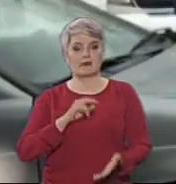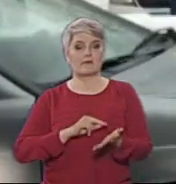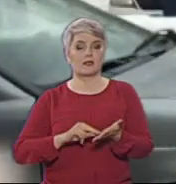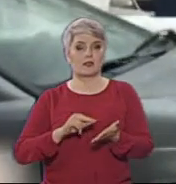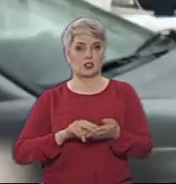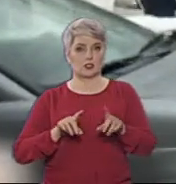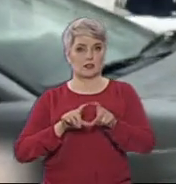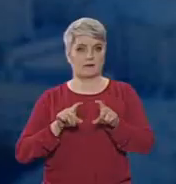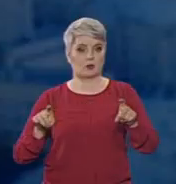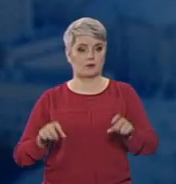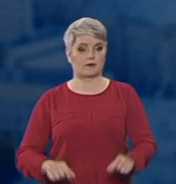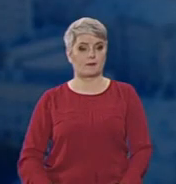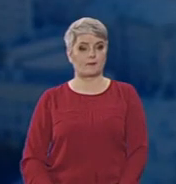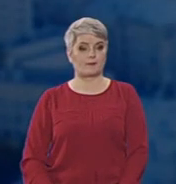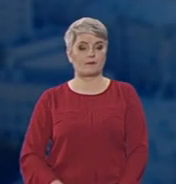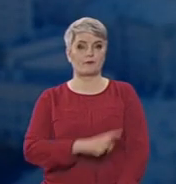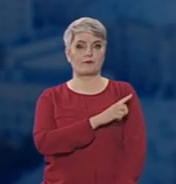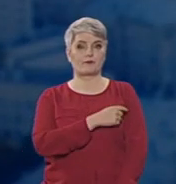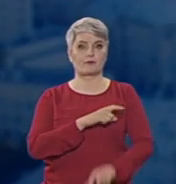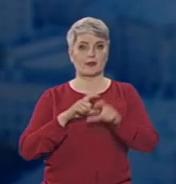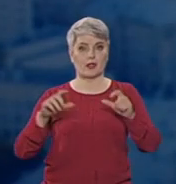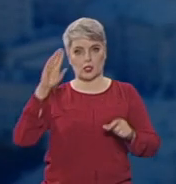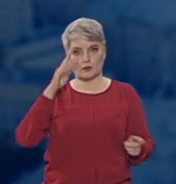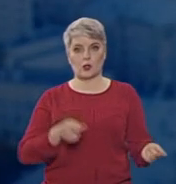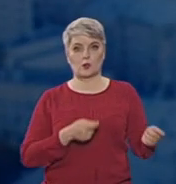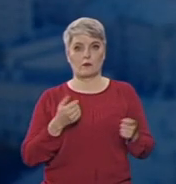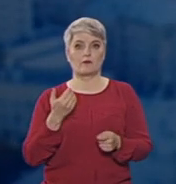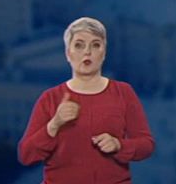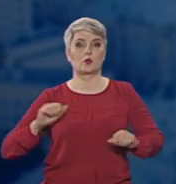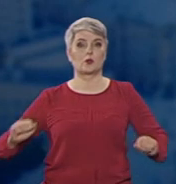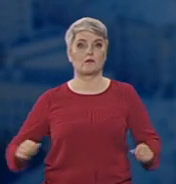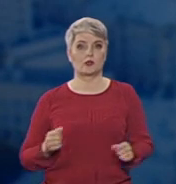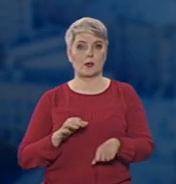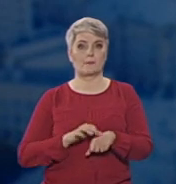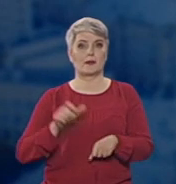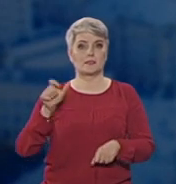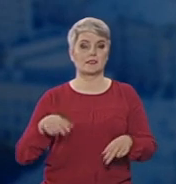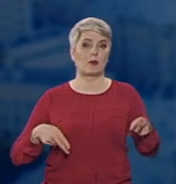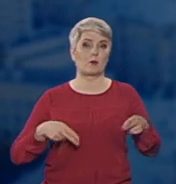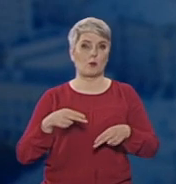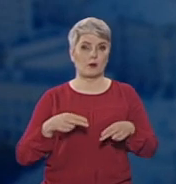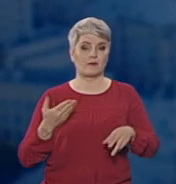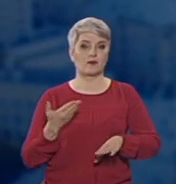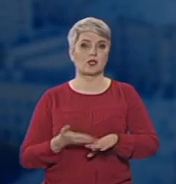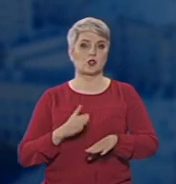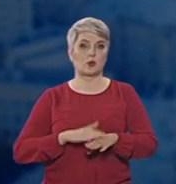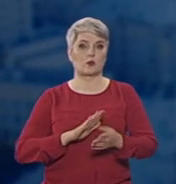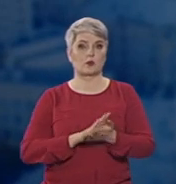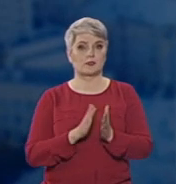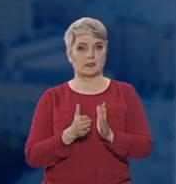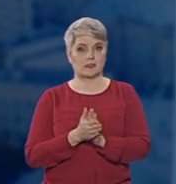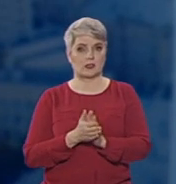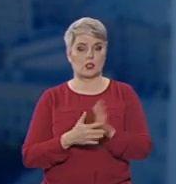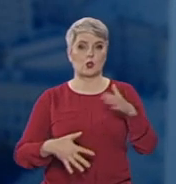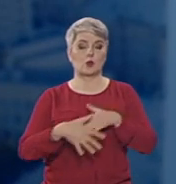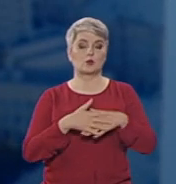Олександр Білка. До лікарні чоловіка доправили його товариші. Пацієнта прооперували, він у тяжкому стані. Про це